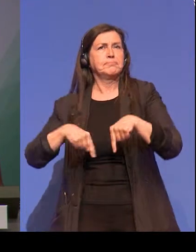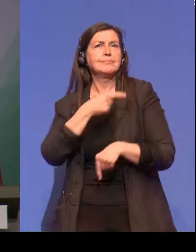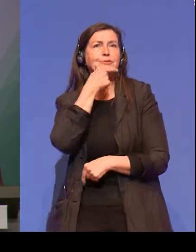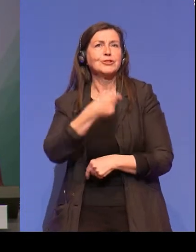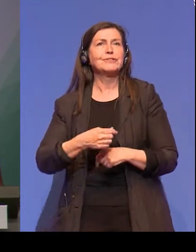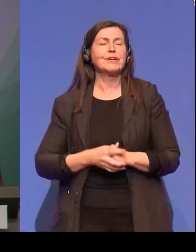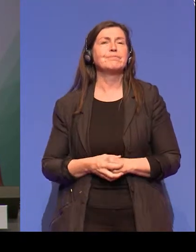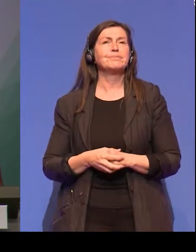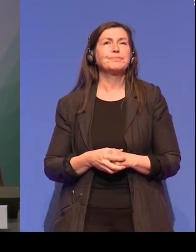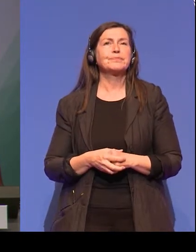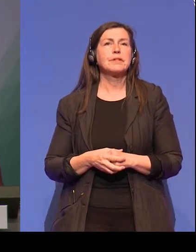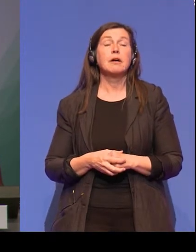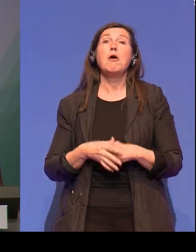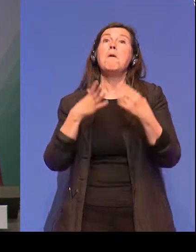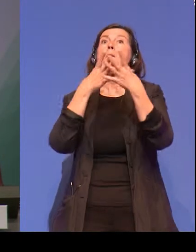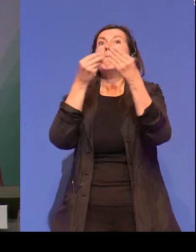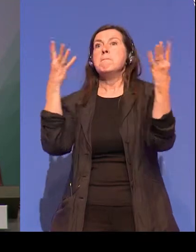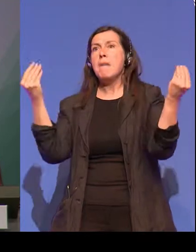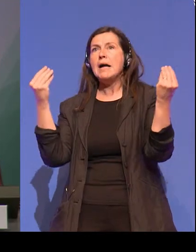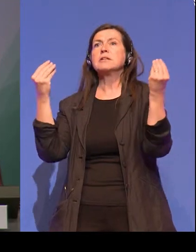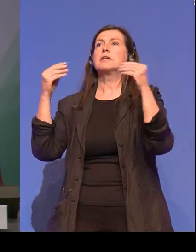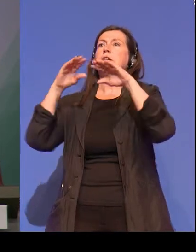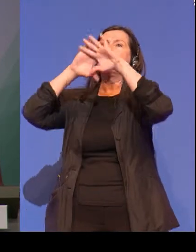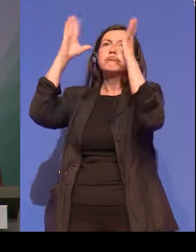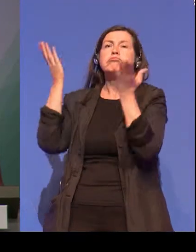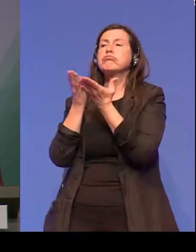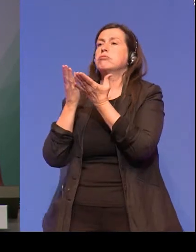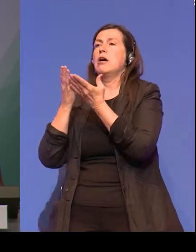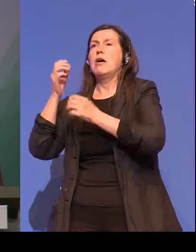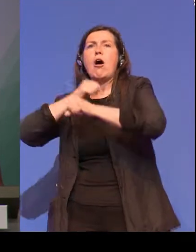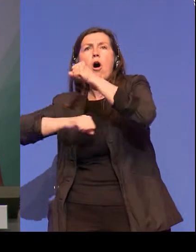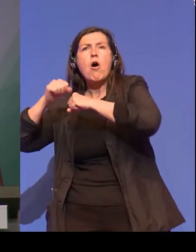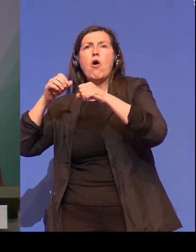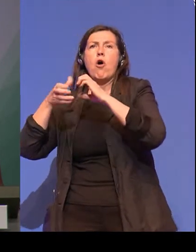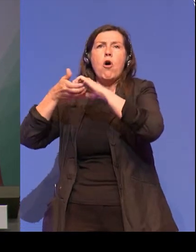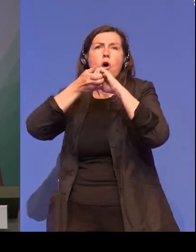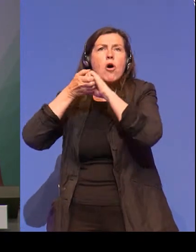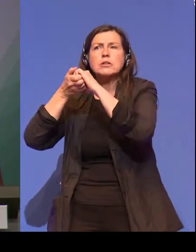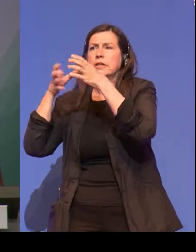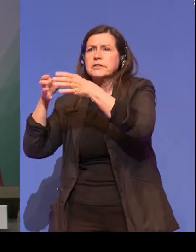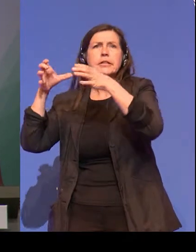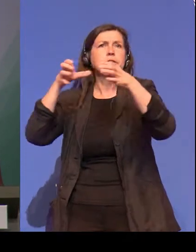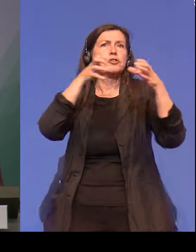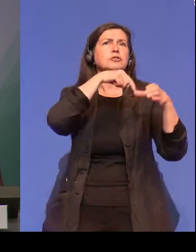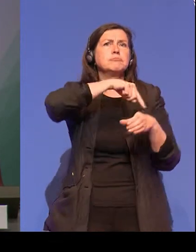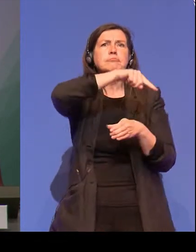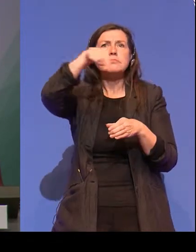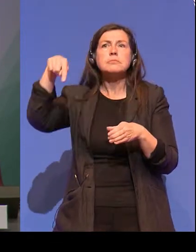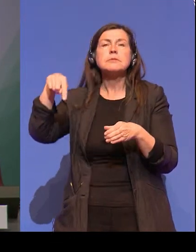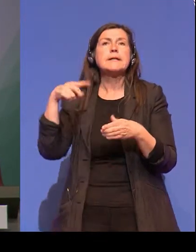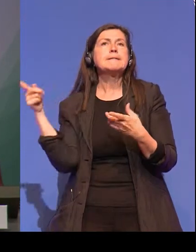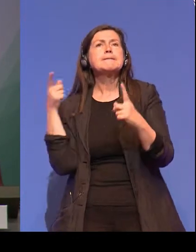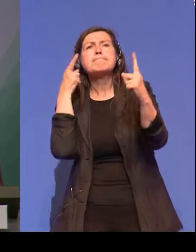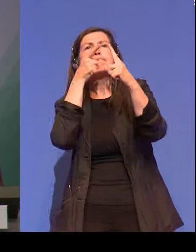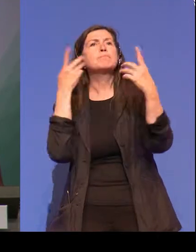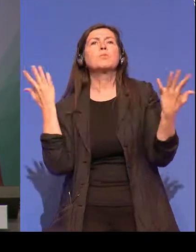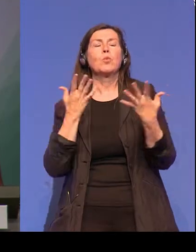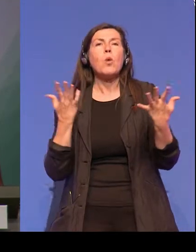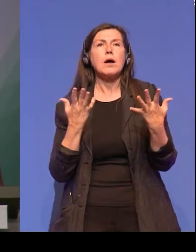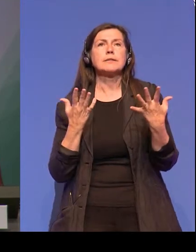est de réduire les risques et de renforcer la résilience. Genève est le pôle